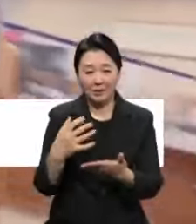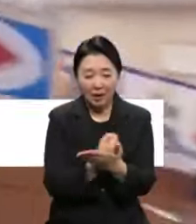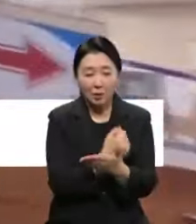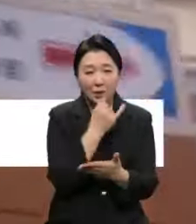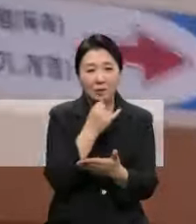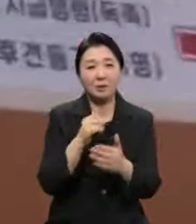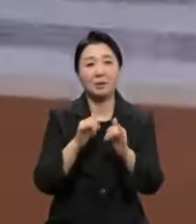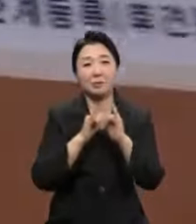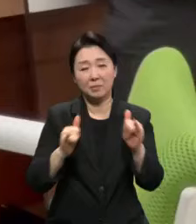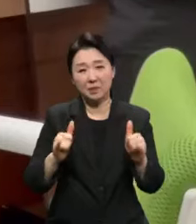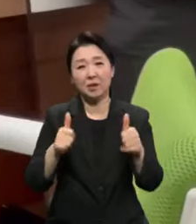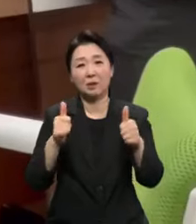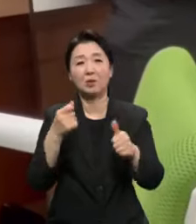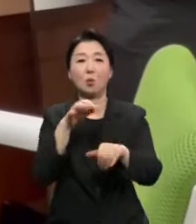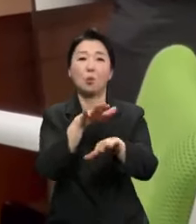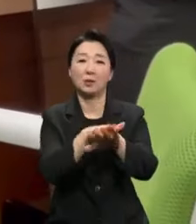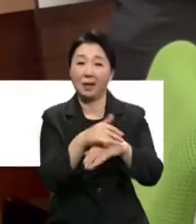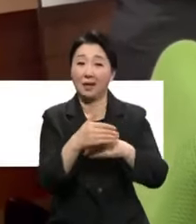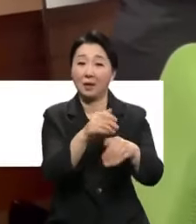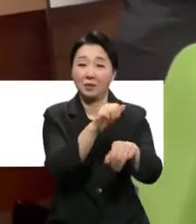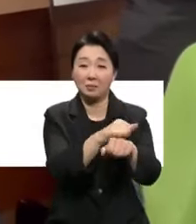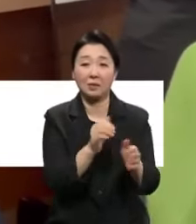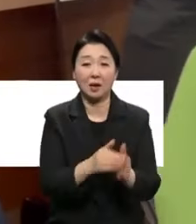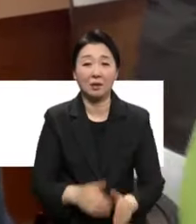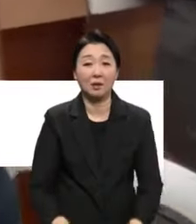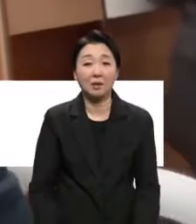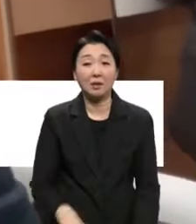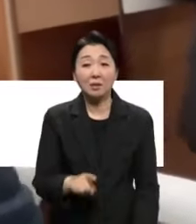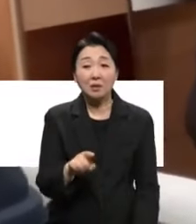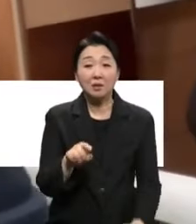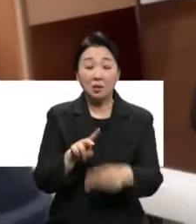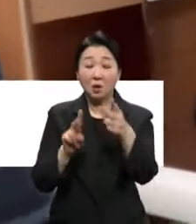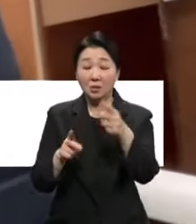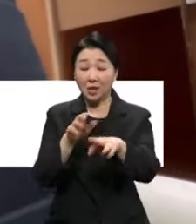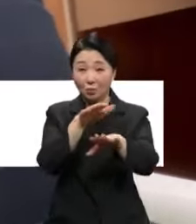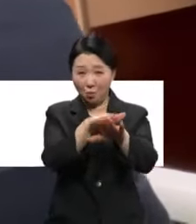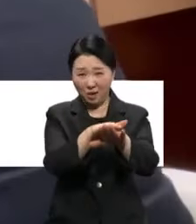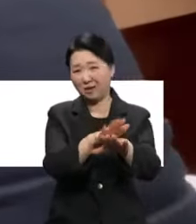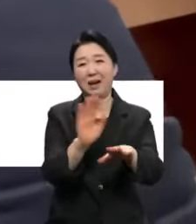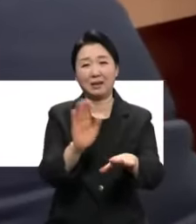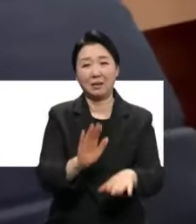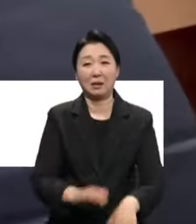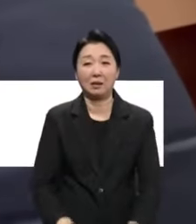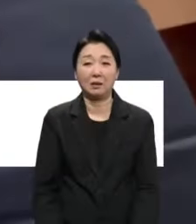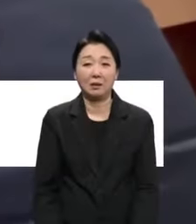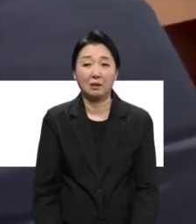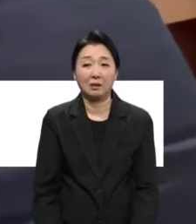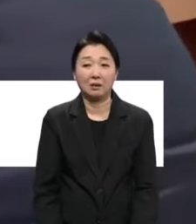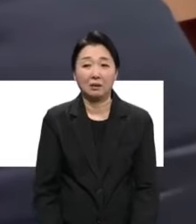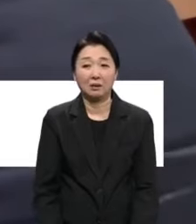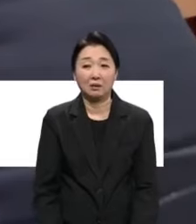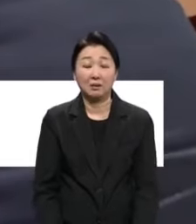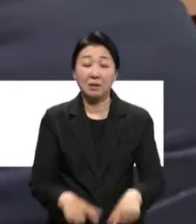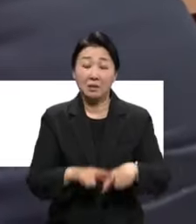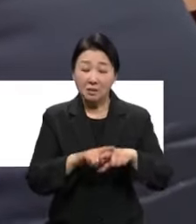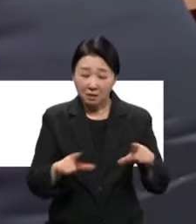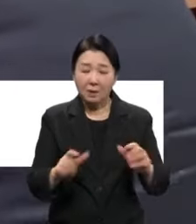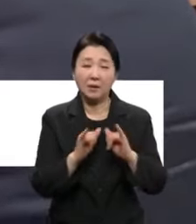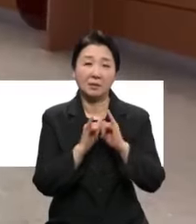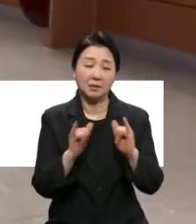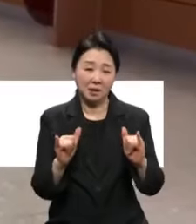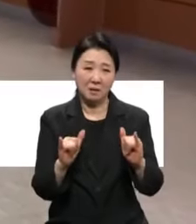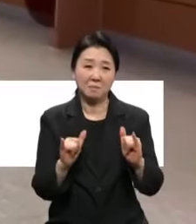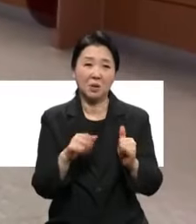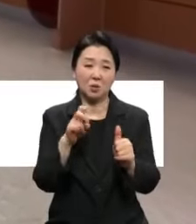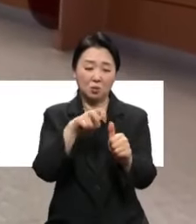절차를 밟았습니다. 이거는 형사공탁이 아니고요. 네. 아, 형사공탁이 아니고. 일반 변제공탁. 네.